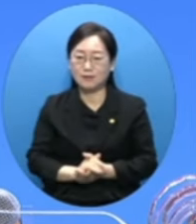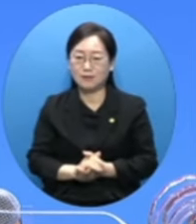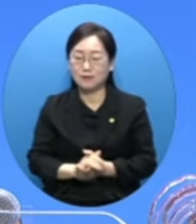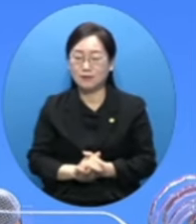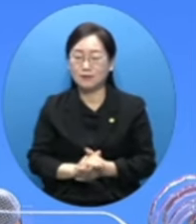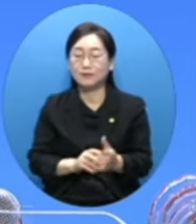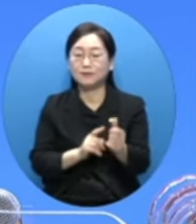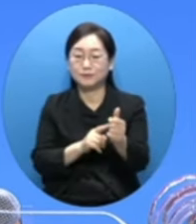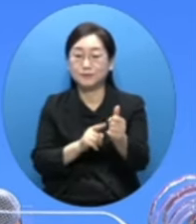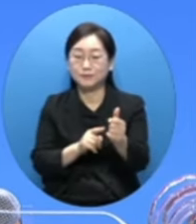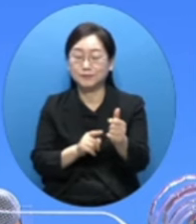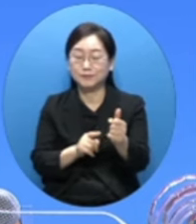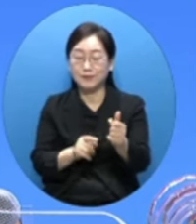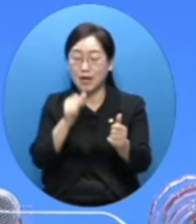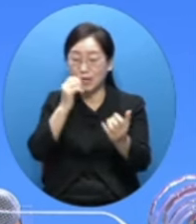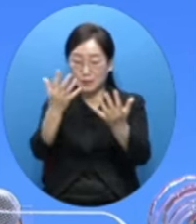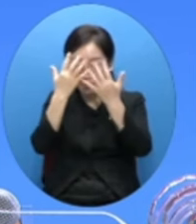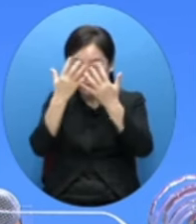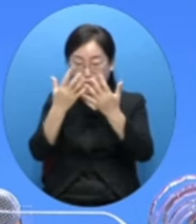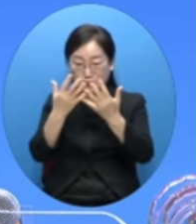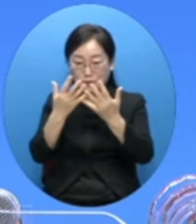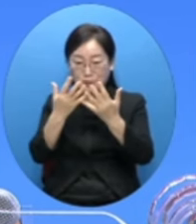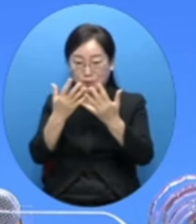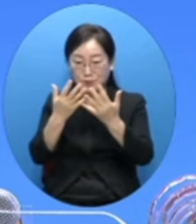그가 교도소에 와서 말씀 전하는